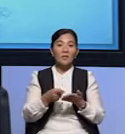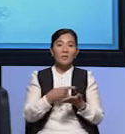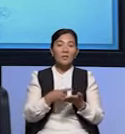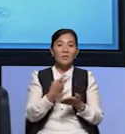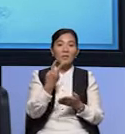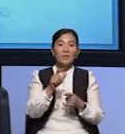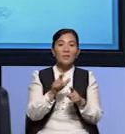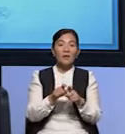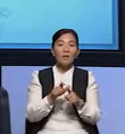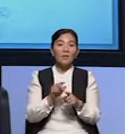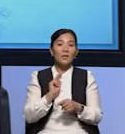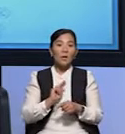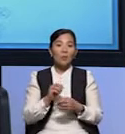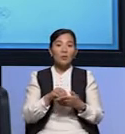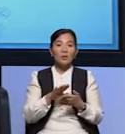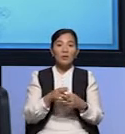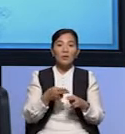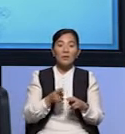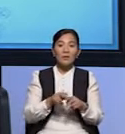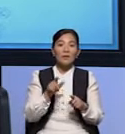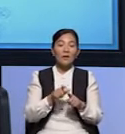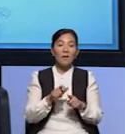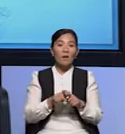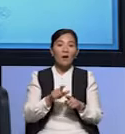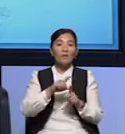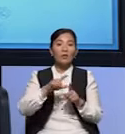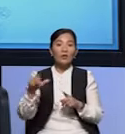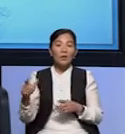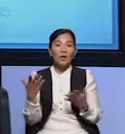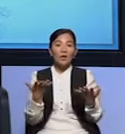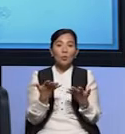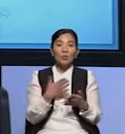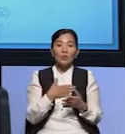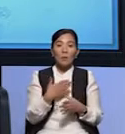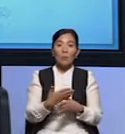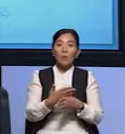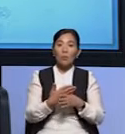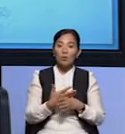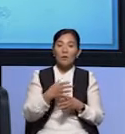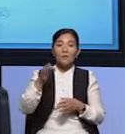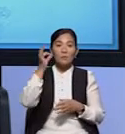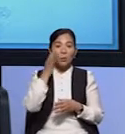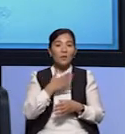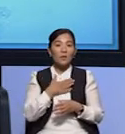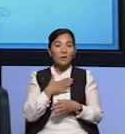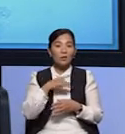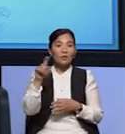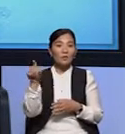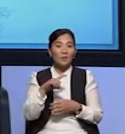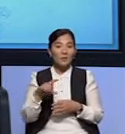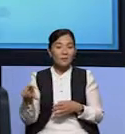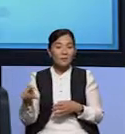для словарной работы и запишите эти слова и выражения, которые нам помогут вспомнить наш